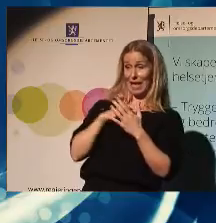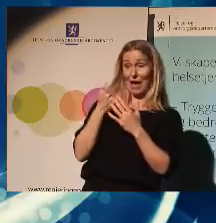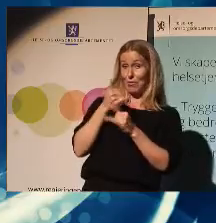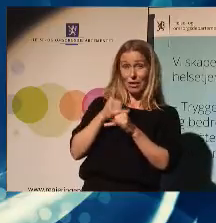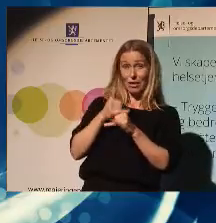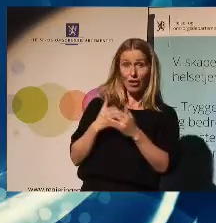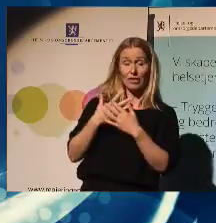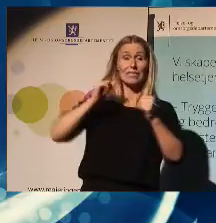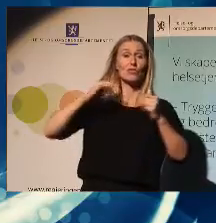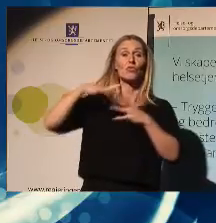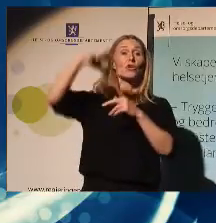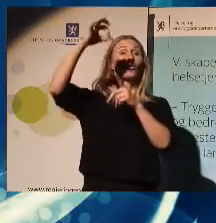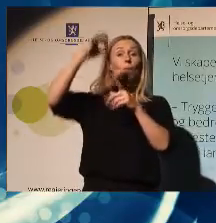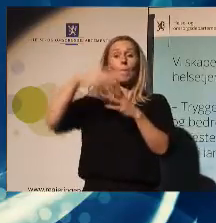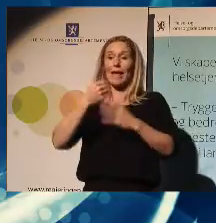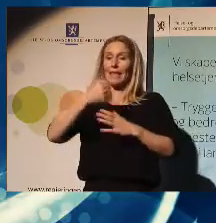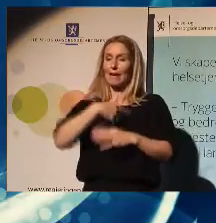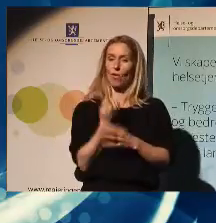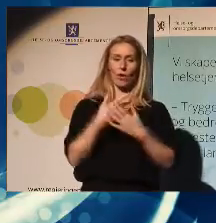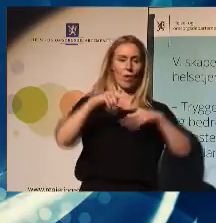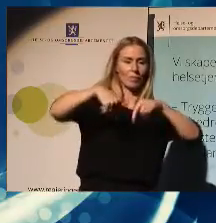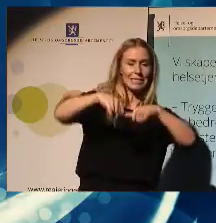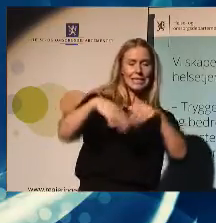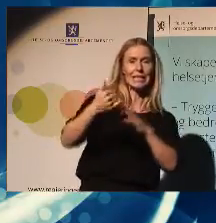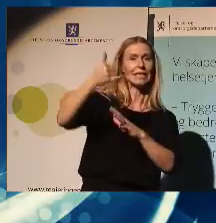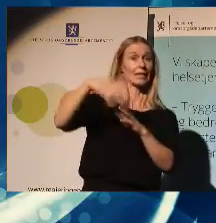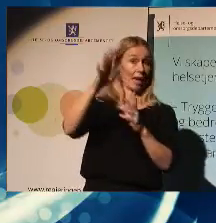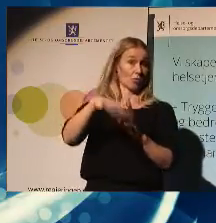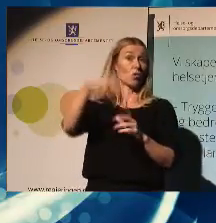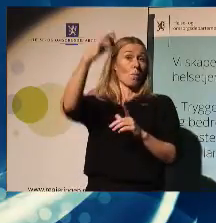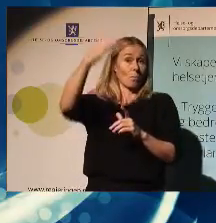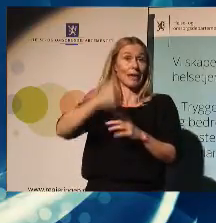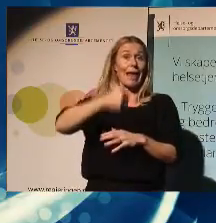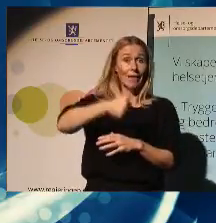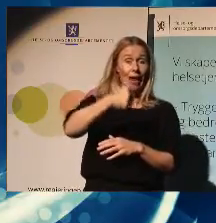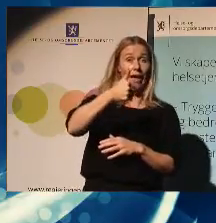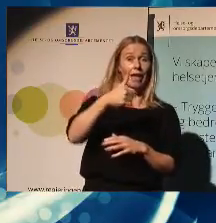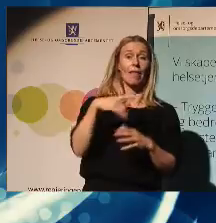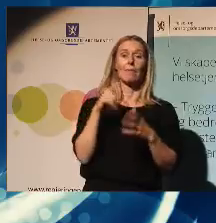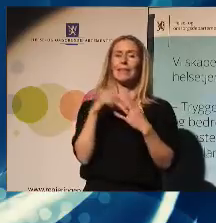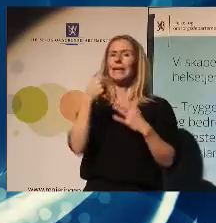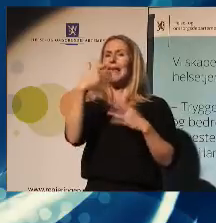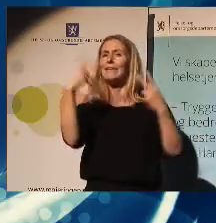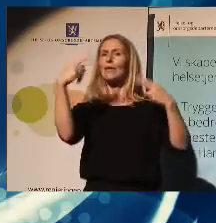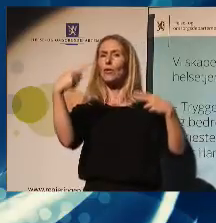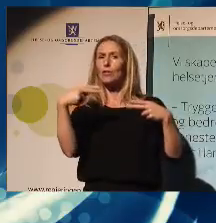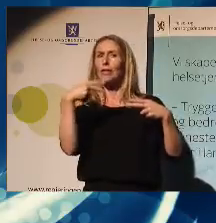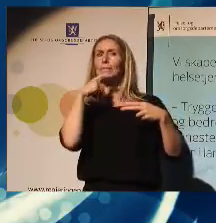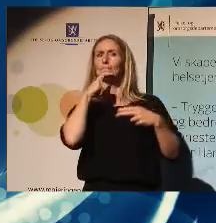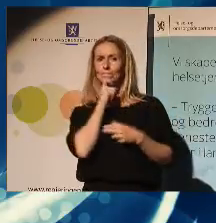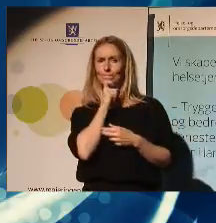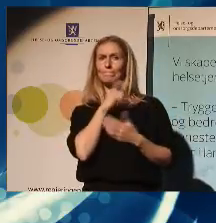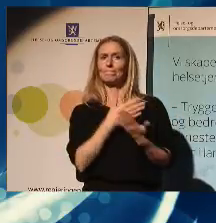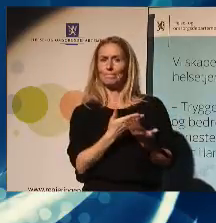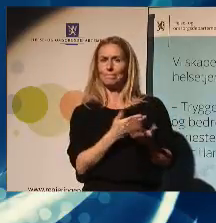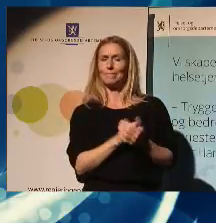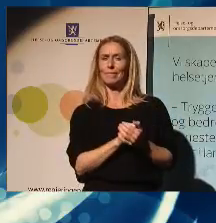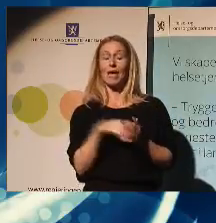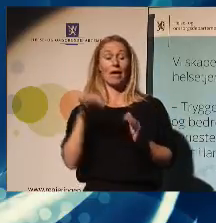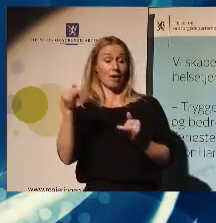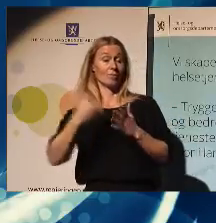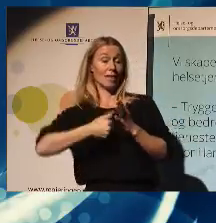heter administrerende direktører. De jo toppledere. Men det var dette med lederrollen. Det viktig.